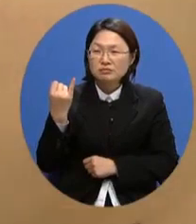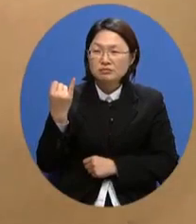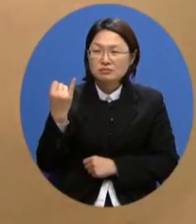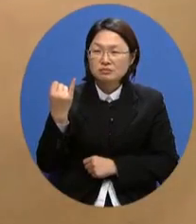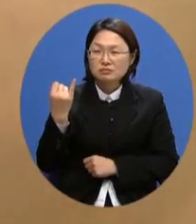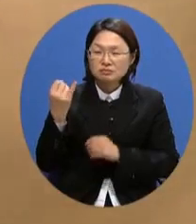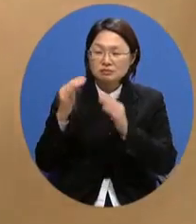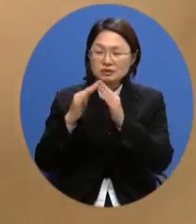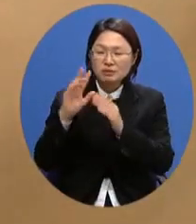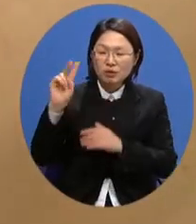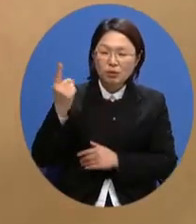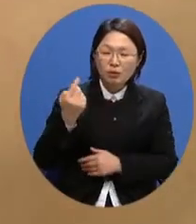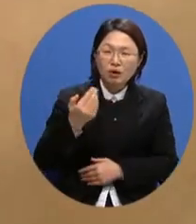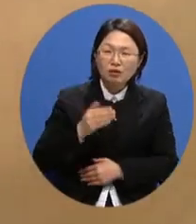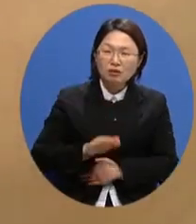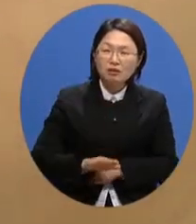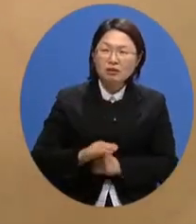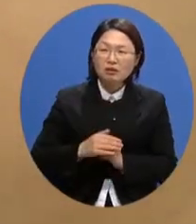집에 왔는데